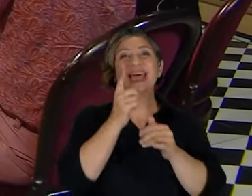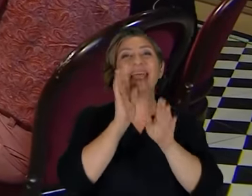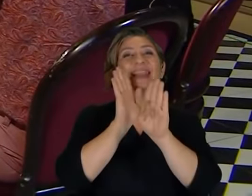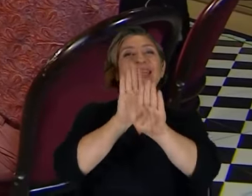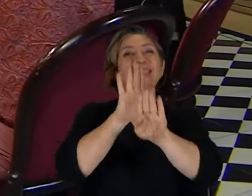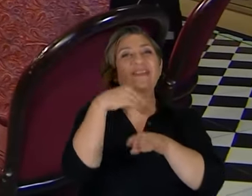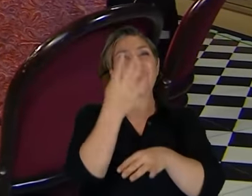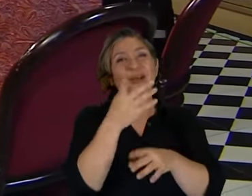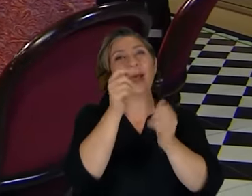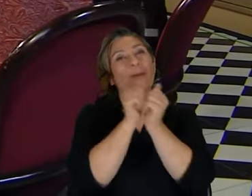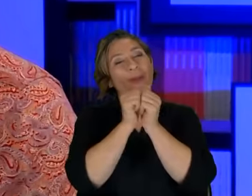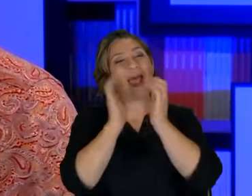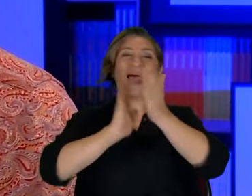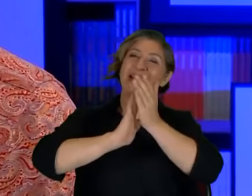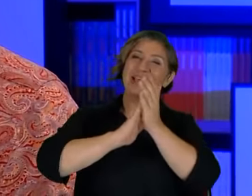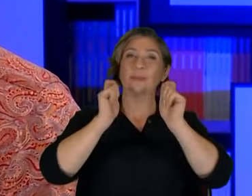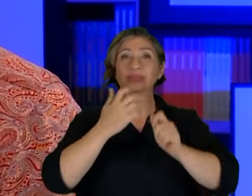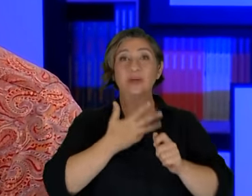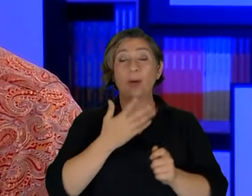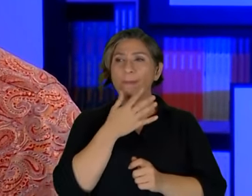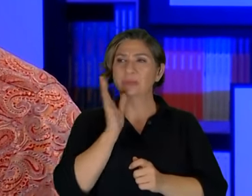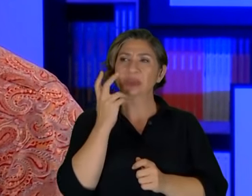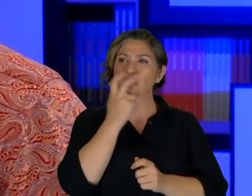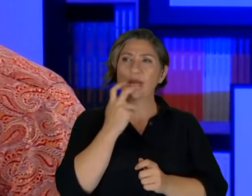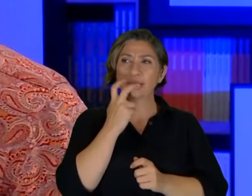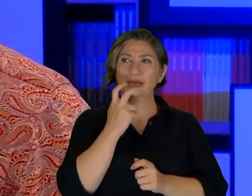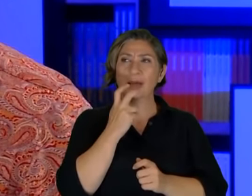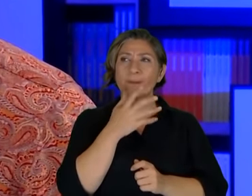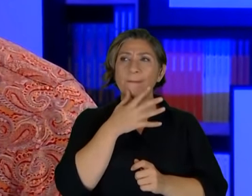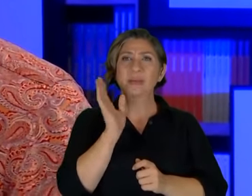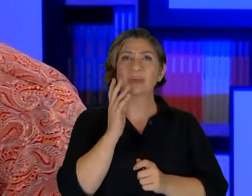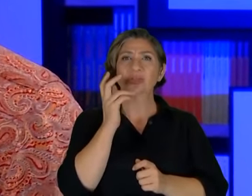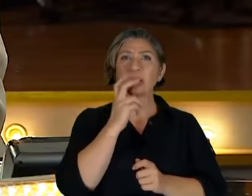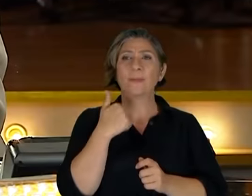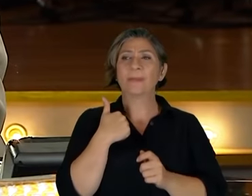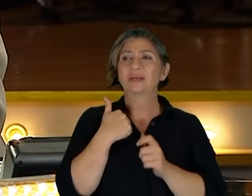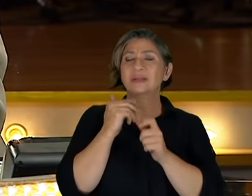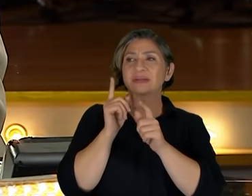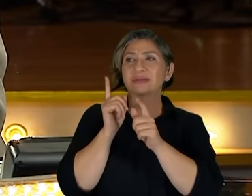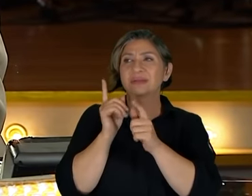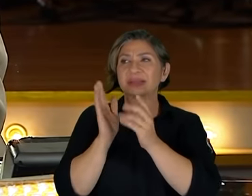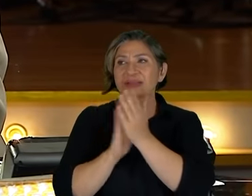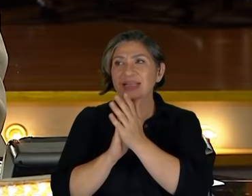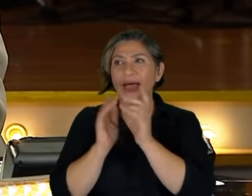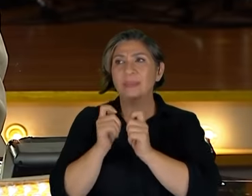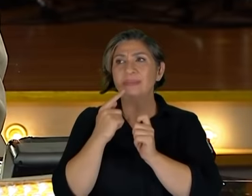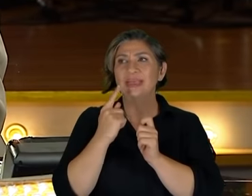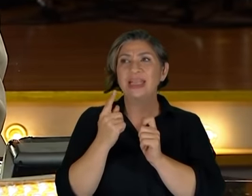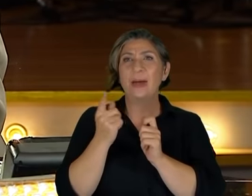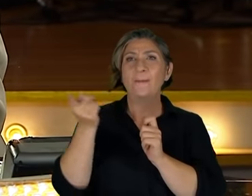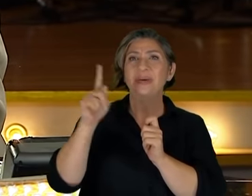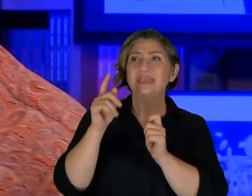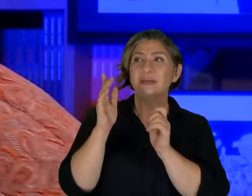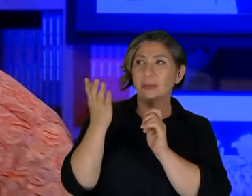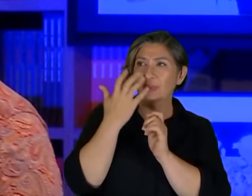etmeyi seviyor. Sana alkış tutmayı seviyor. Fakat bilmediği şarkıda bilmediğim parçayı ben eşlik ederim diye dese de başkasının eşlik